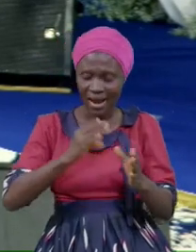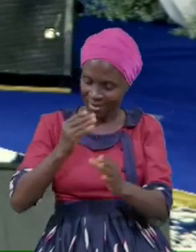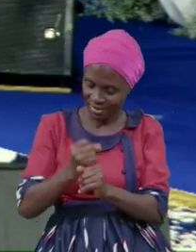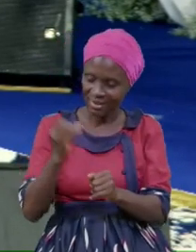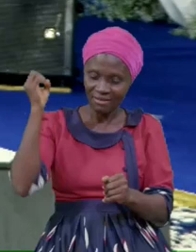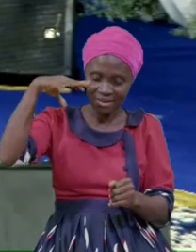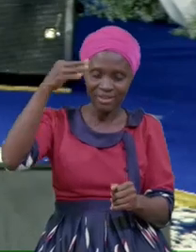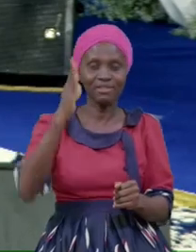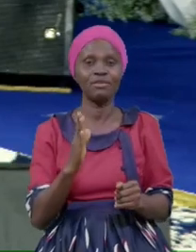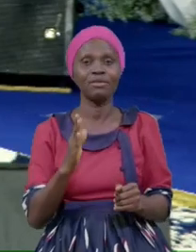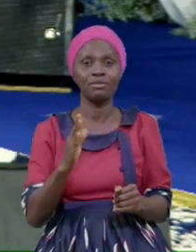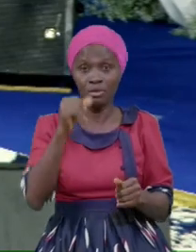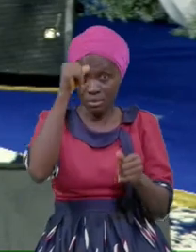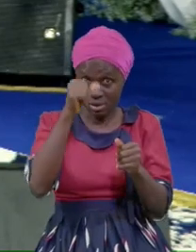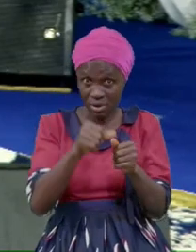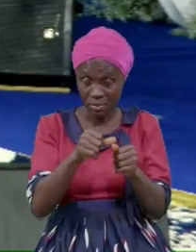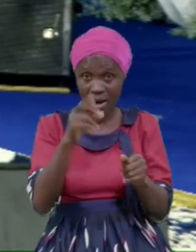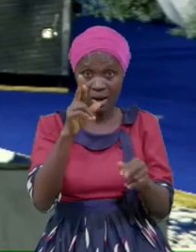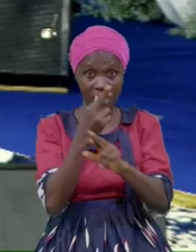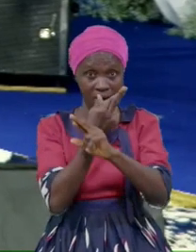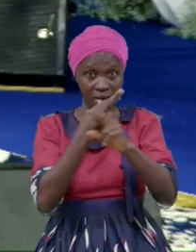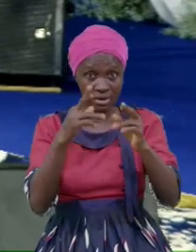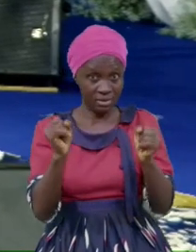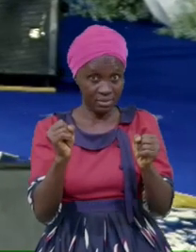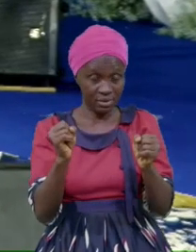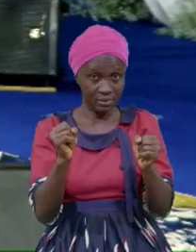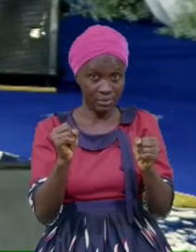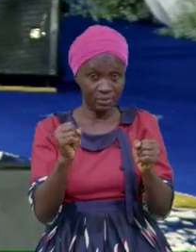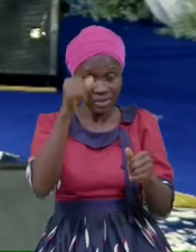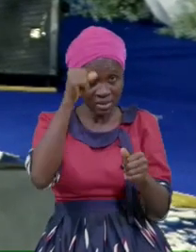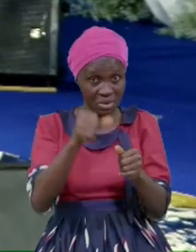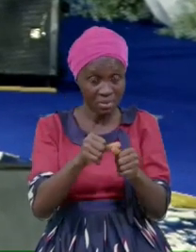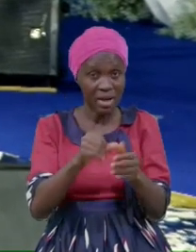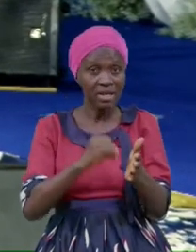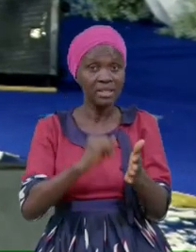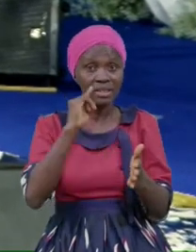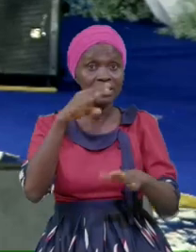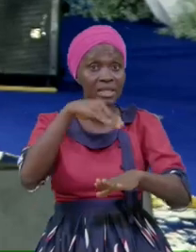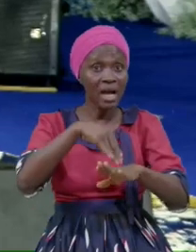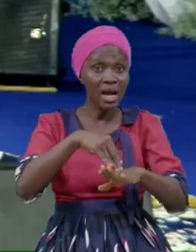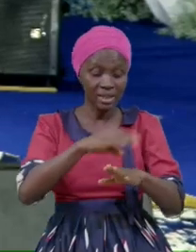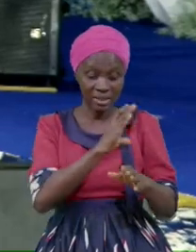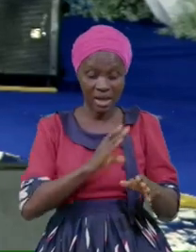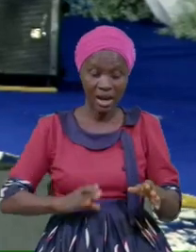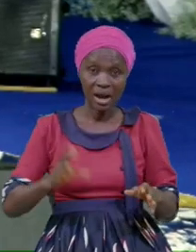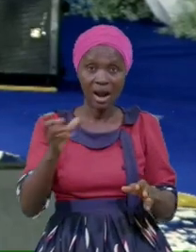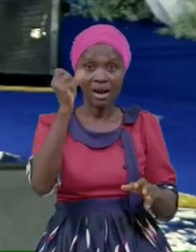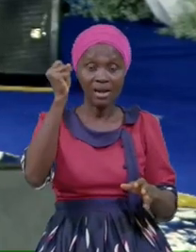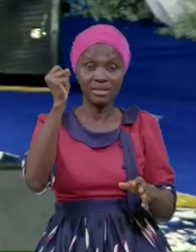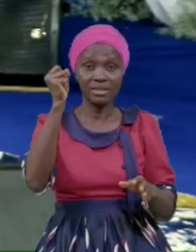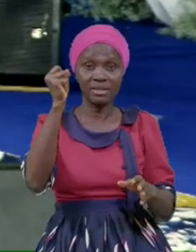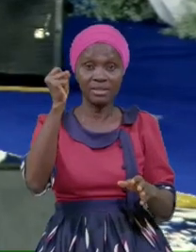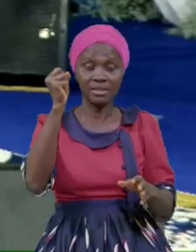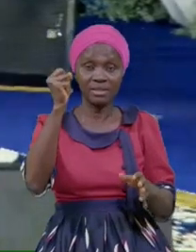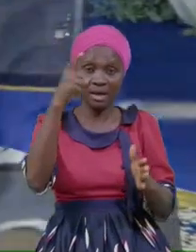Dieu. Rappelez-vous la rédemption, rappelez-vous, au dépens de Christ. Il a tout payé afin que tu